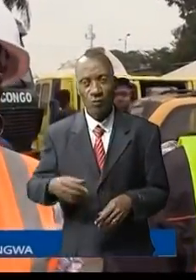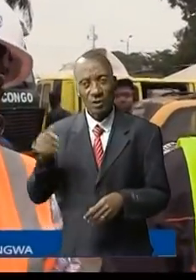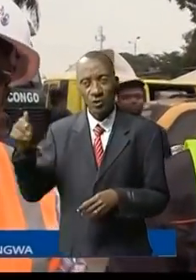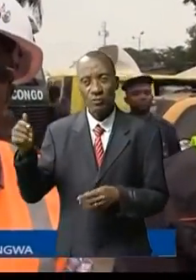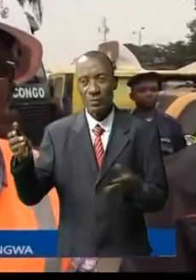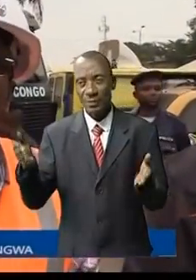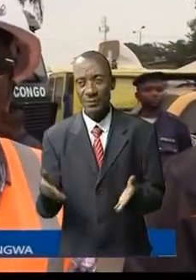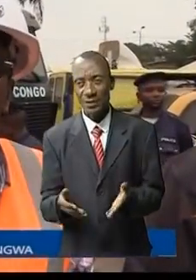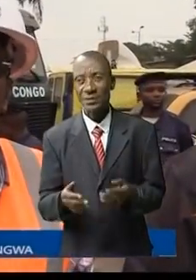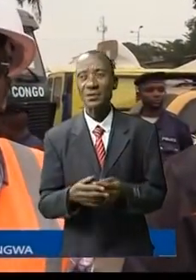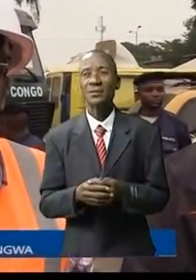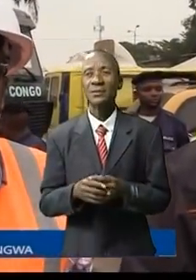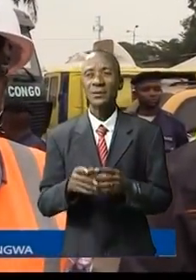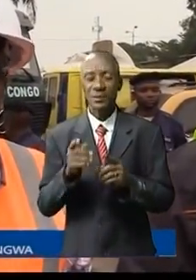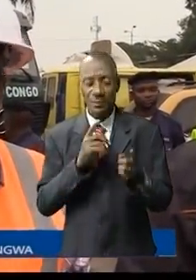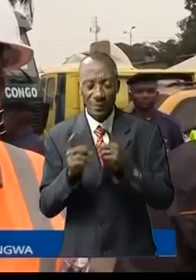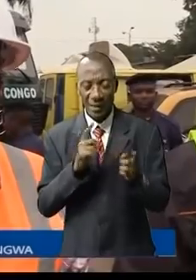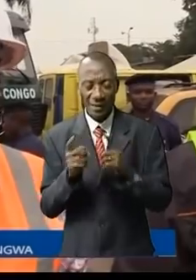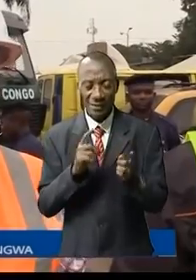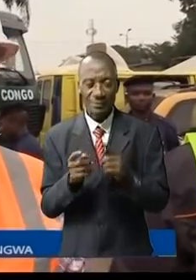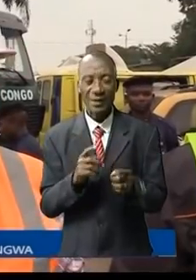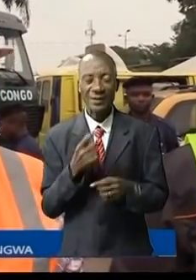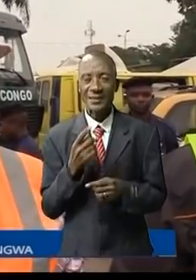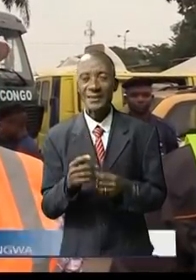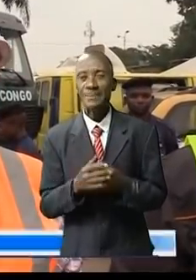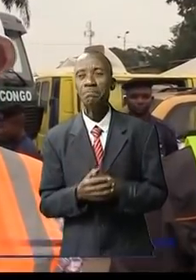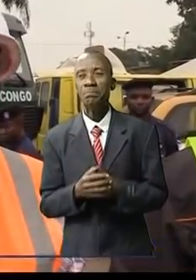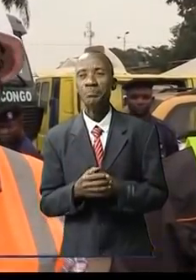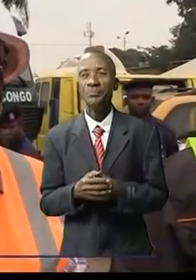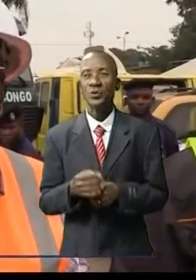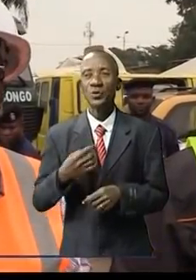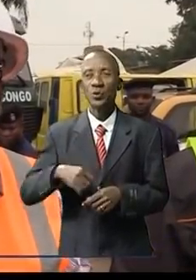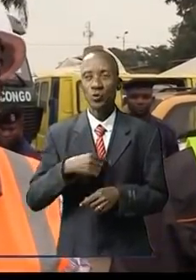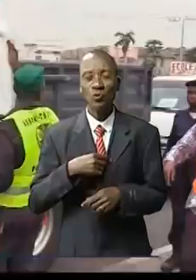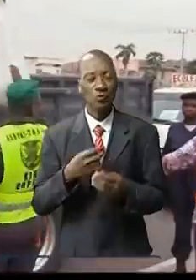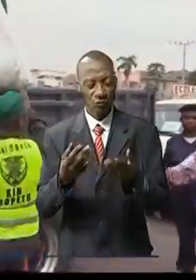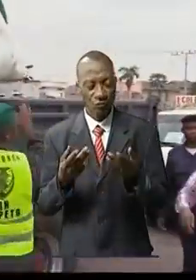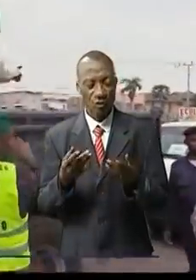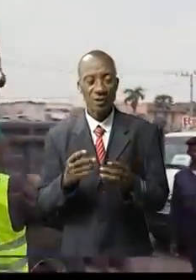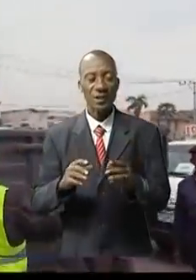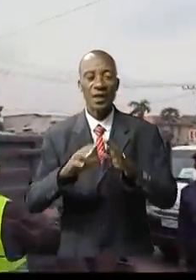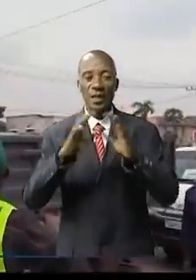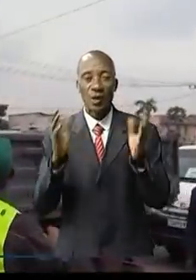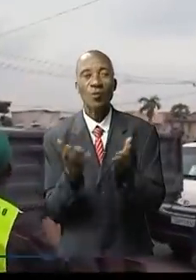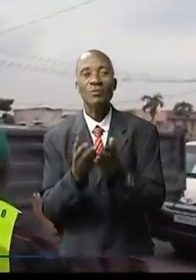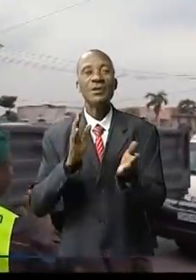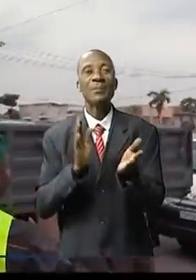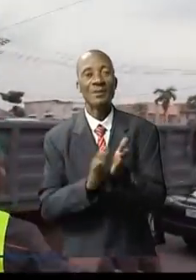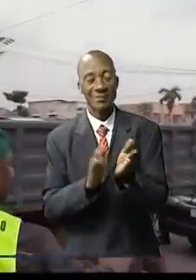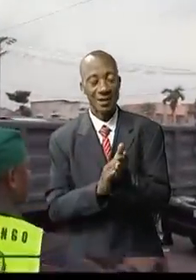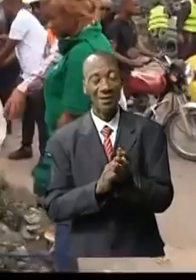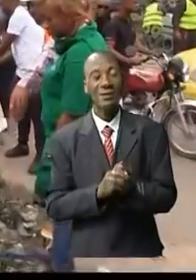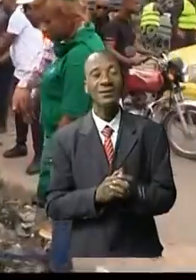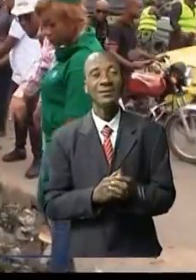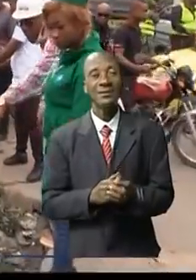de Kinshasa avec un autre programme de Kinbopeto. Et ils sont là pour faire un partenariat afin